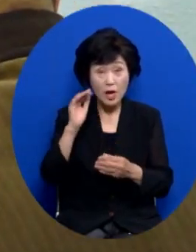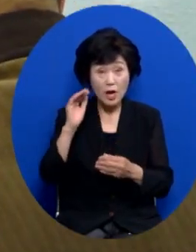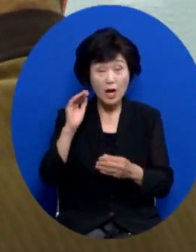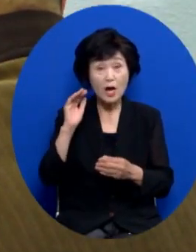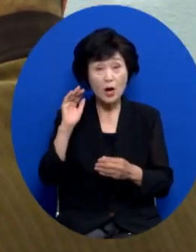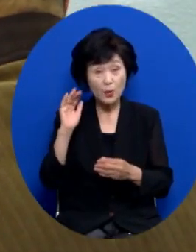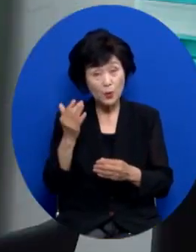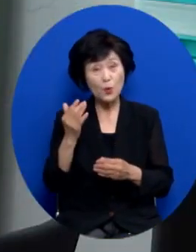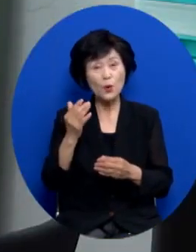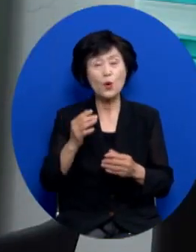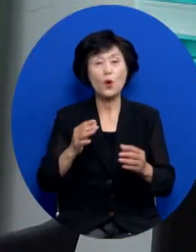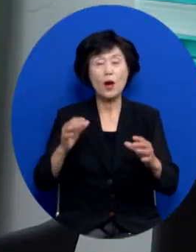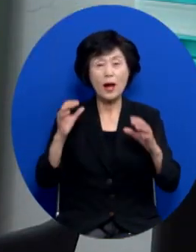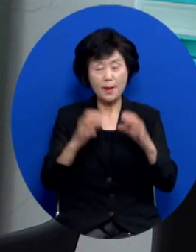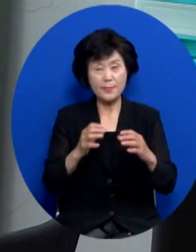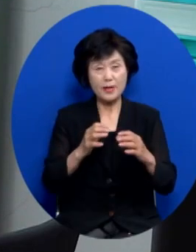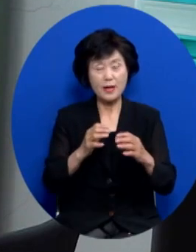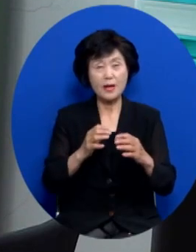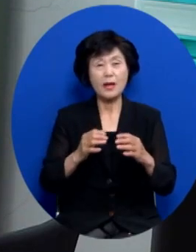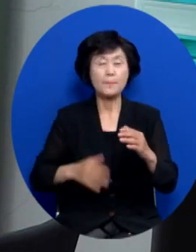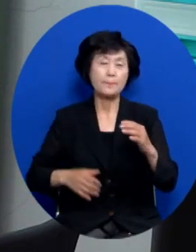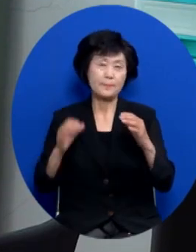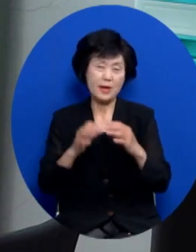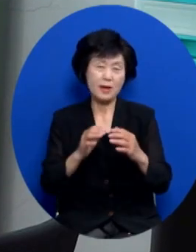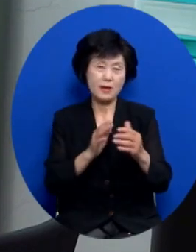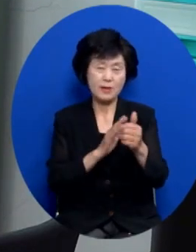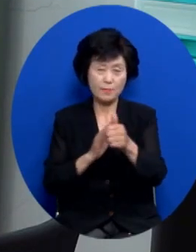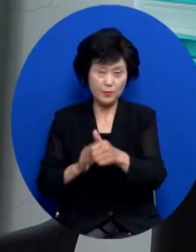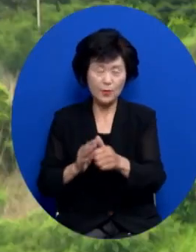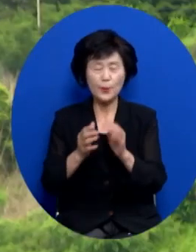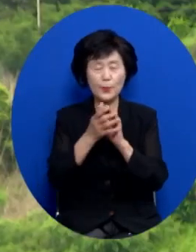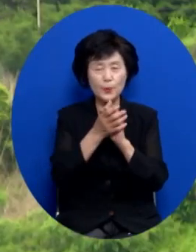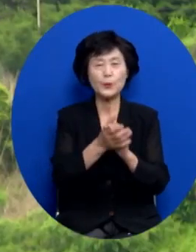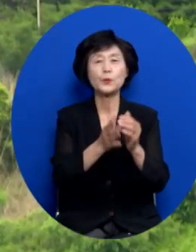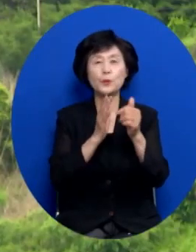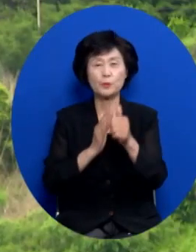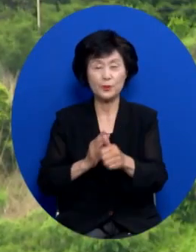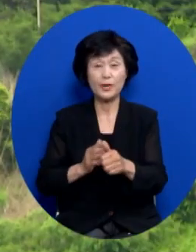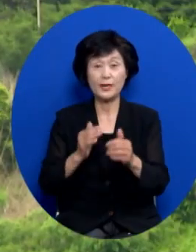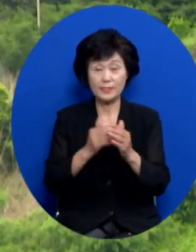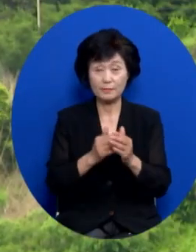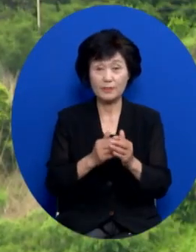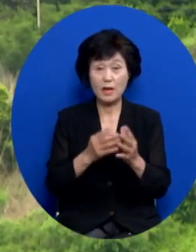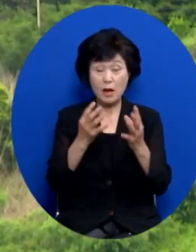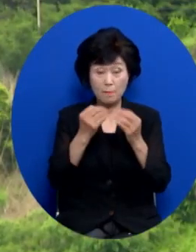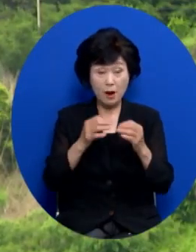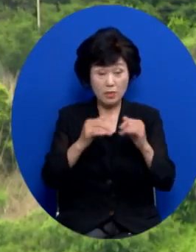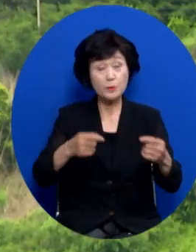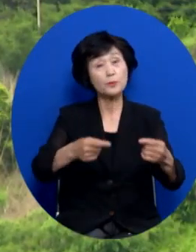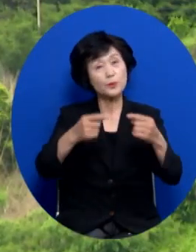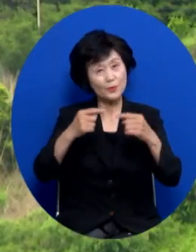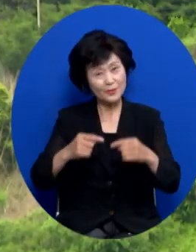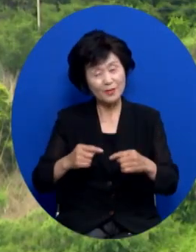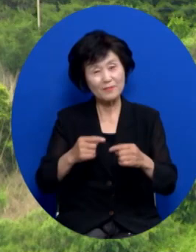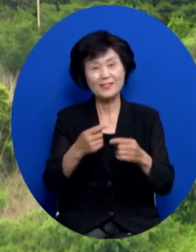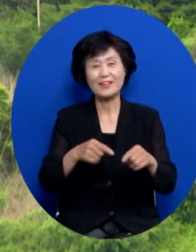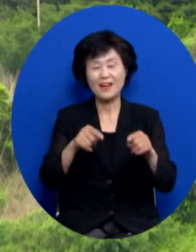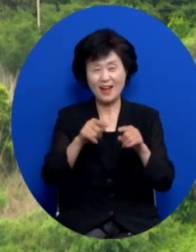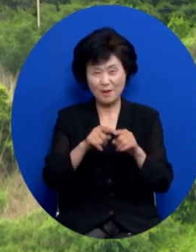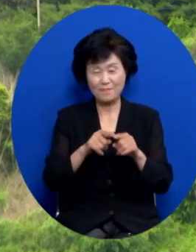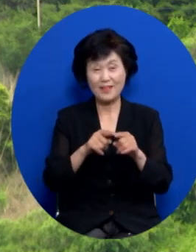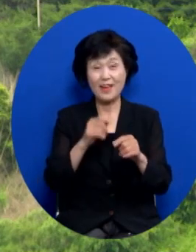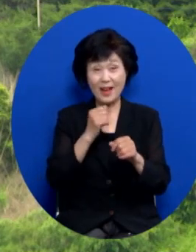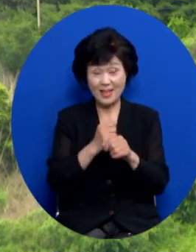우리는 힘을 낼 수 있습니다. 협력해달라고 했었습니다. 그리고 기도해달라고 했었습니다. 그때 많은 이들이 동참을 해줬고 함께했습니다.